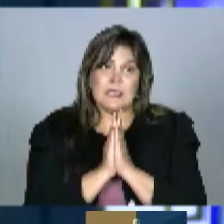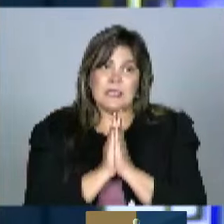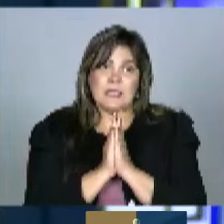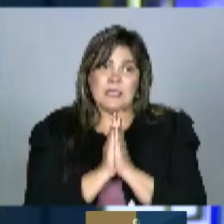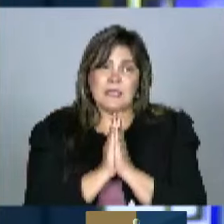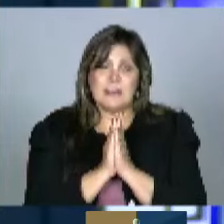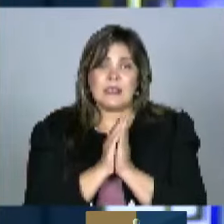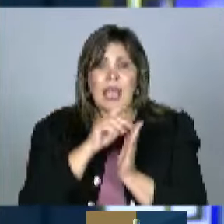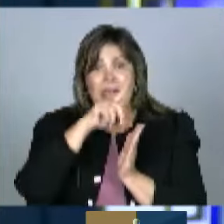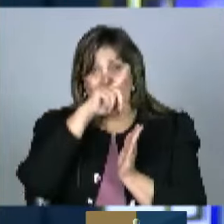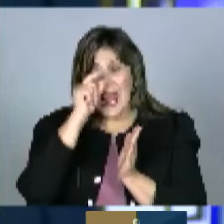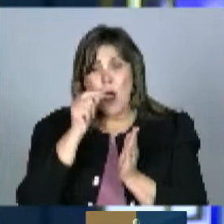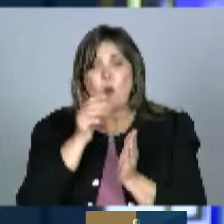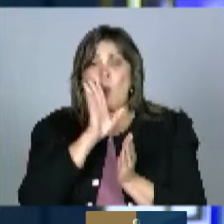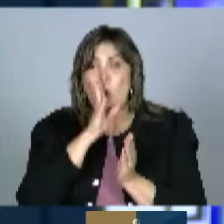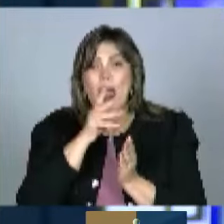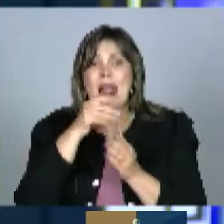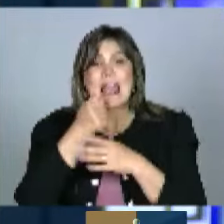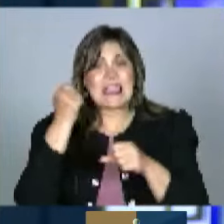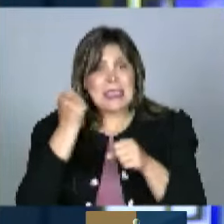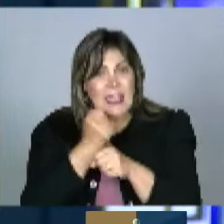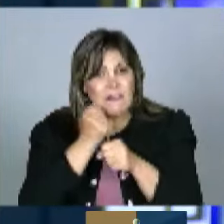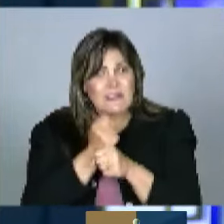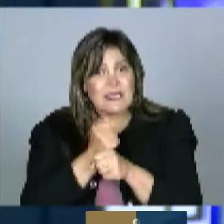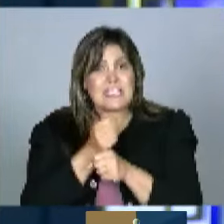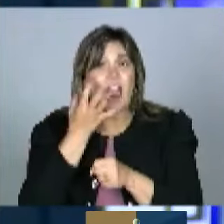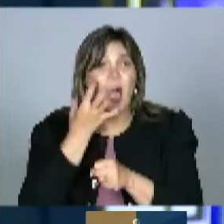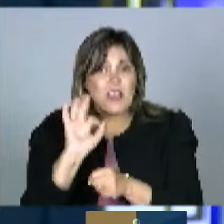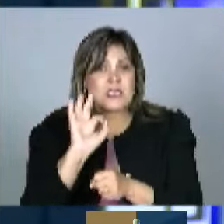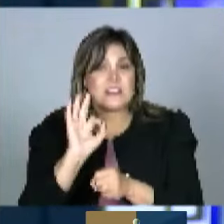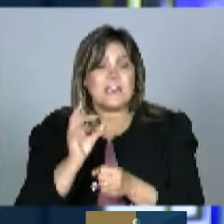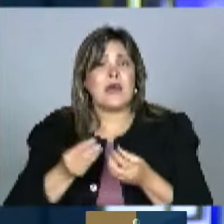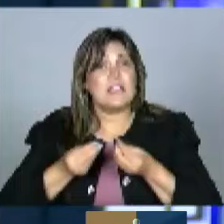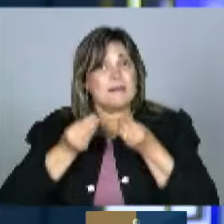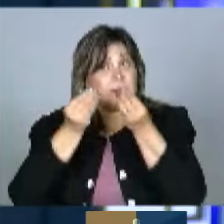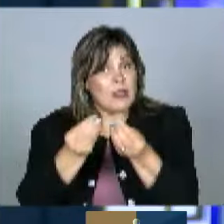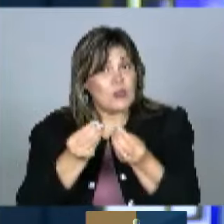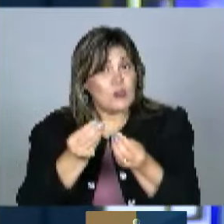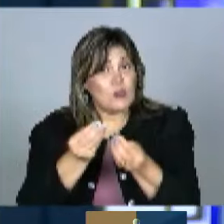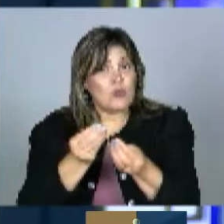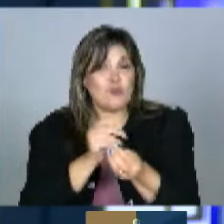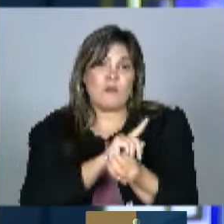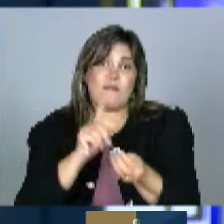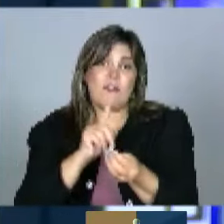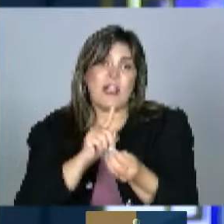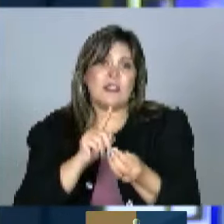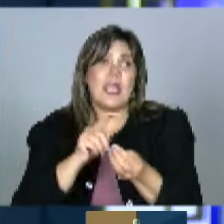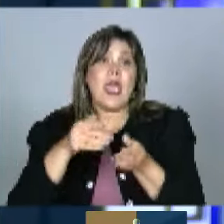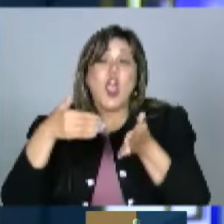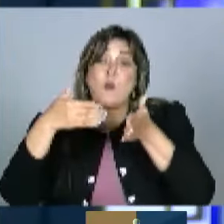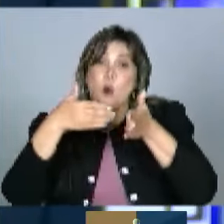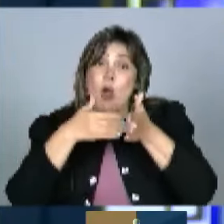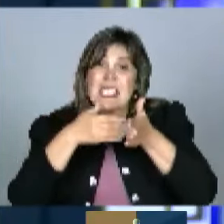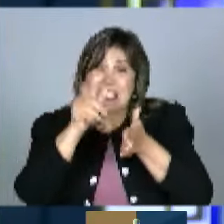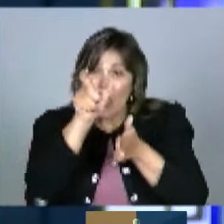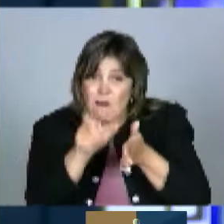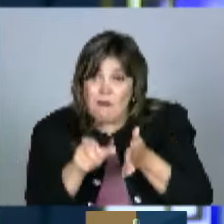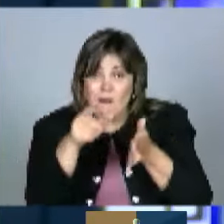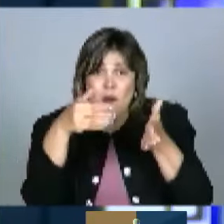الصوره التنفيذيه من الحكم طب ازاي يامن نفسه يامن نفسه الموظف الليي السلم يمضي